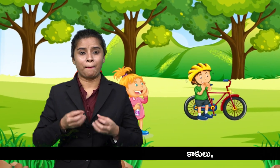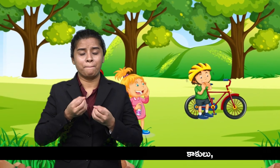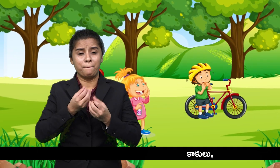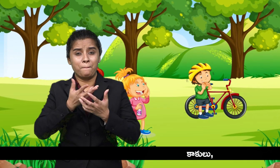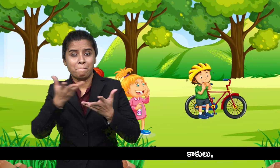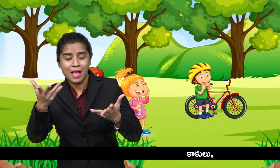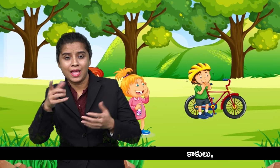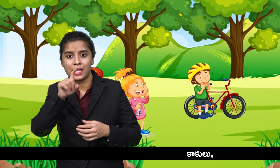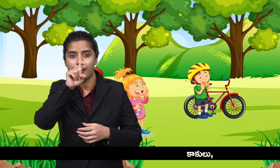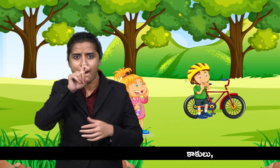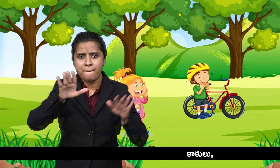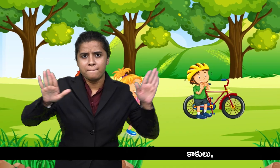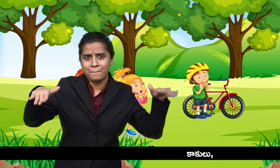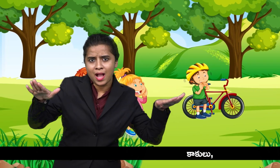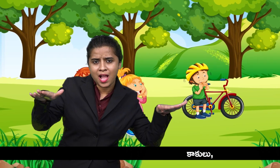కాకులు,